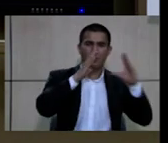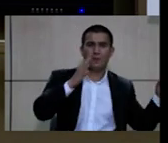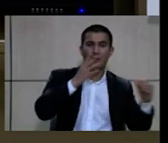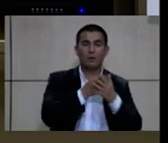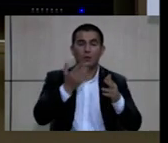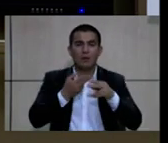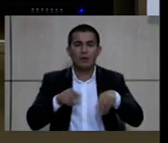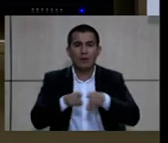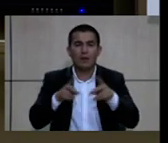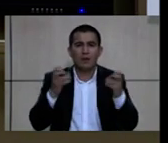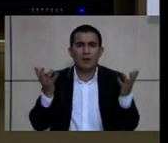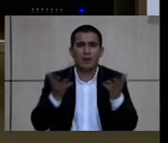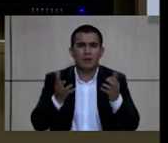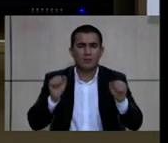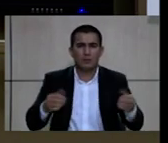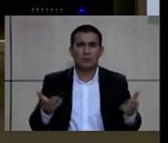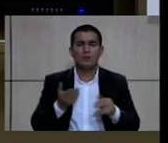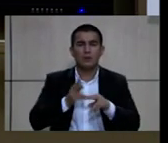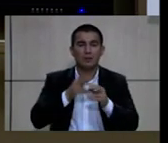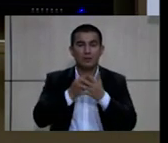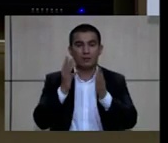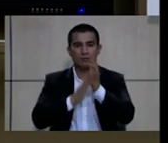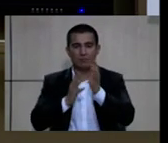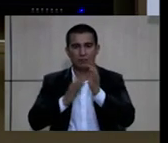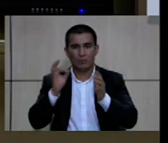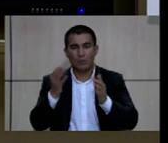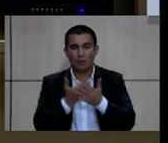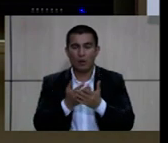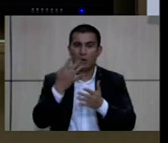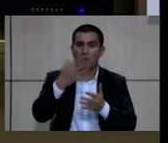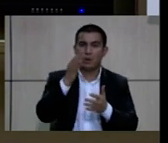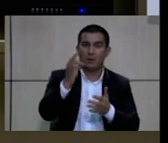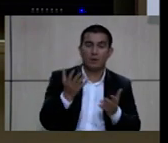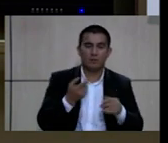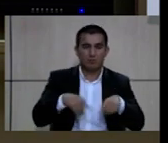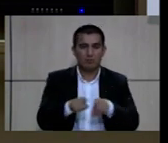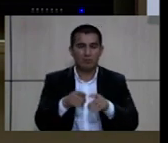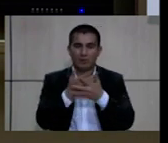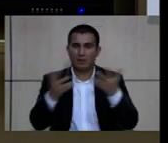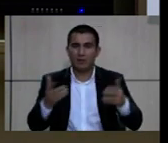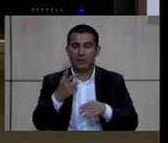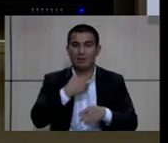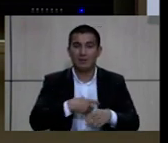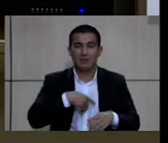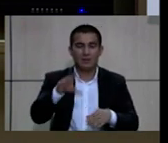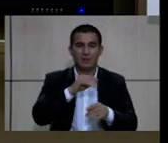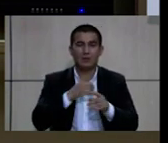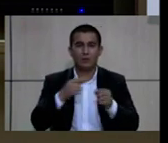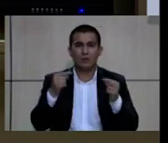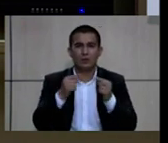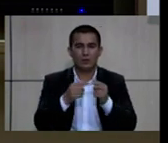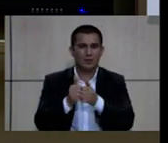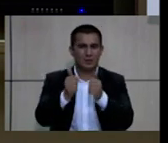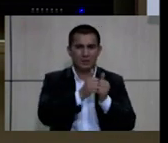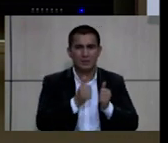Albatta, to'g'ri burchakli uchburchakning ikkita tomoni teng bo'lsa, bunday uchburchaklar teng yonli to'g'ri burchakli